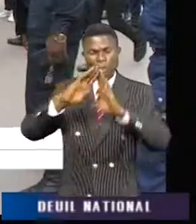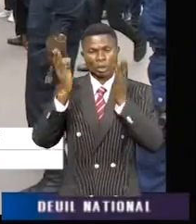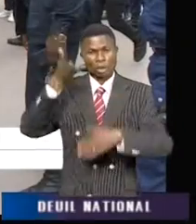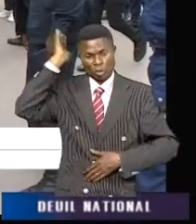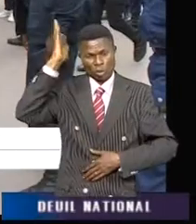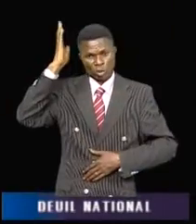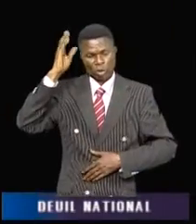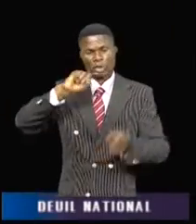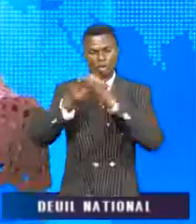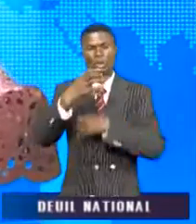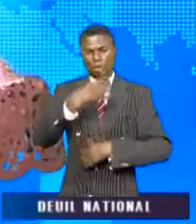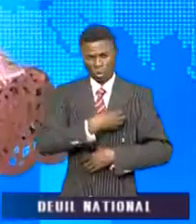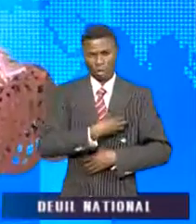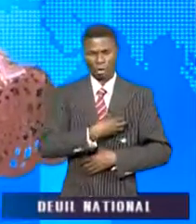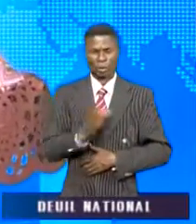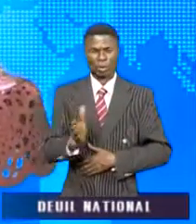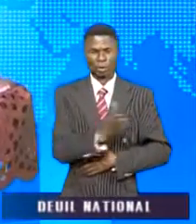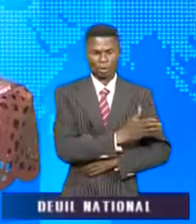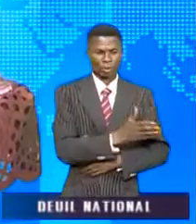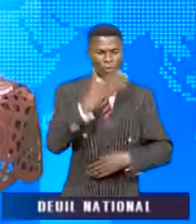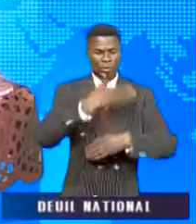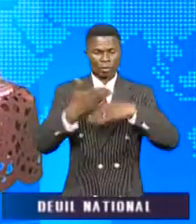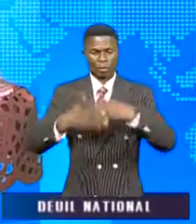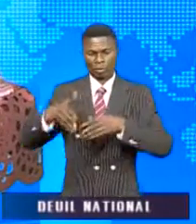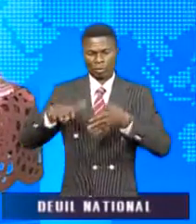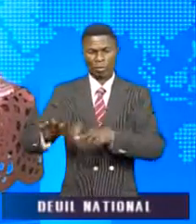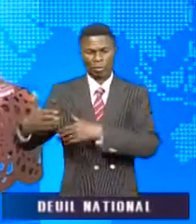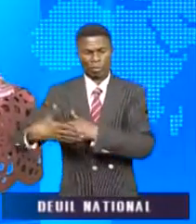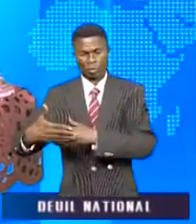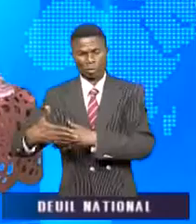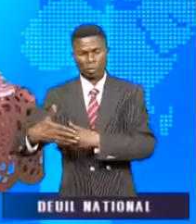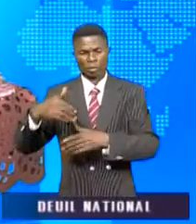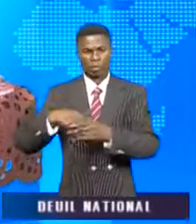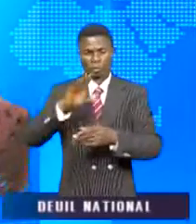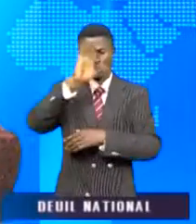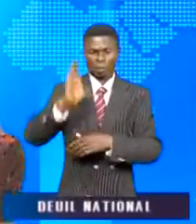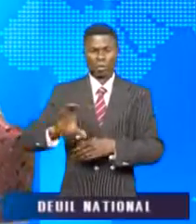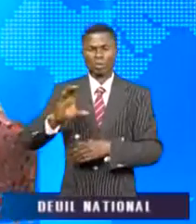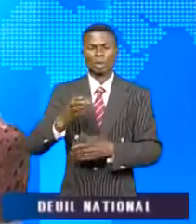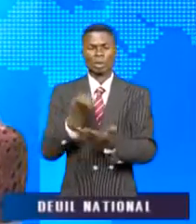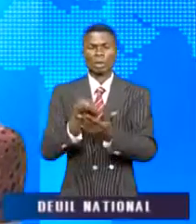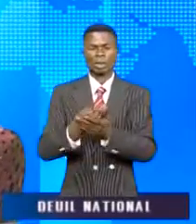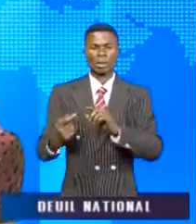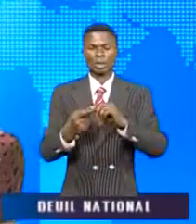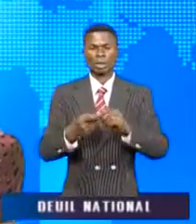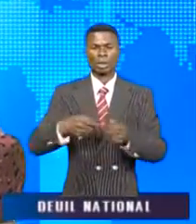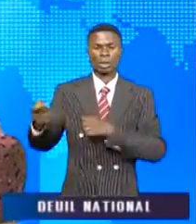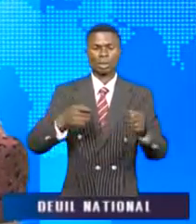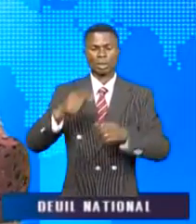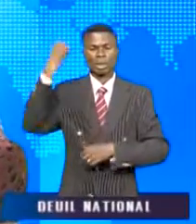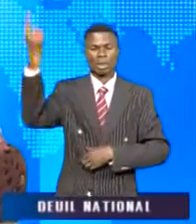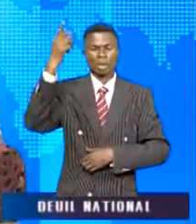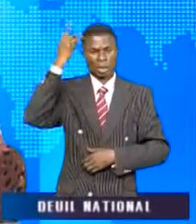se reconvertissent. Construit au bord du fleuve Congo dans la zone économique spéciale, le marché international de